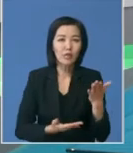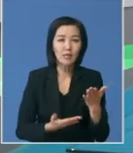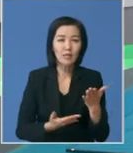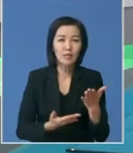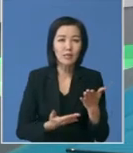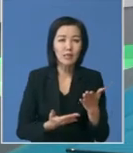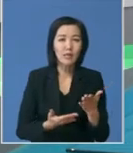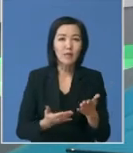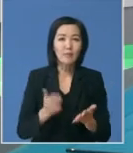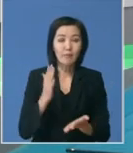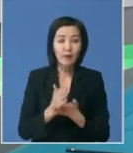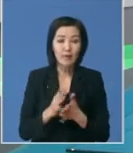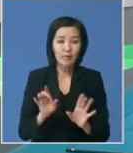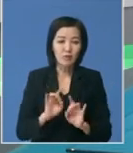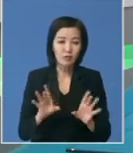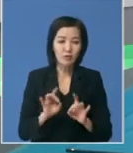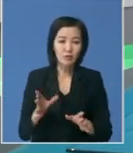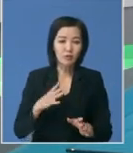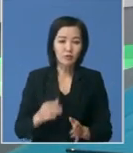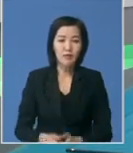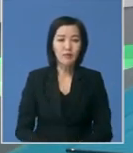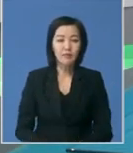айтар жоқ тұсында үн жұрғалар түсіп қайтты.